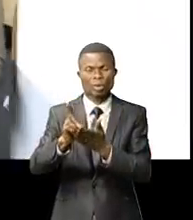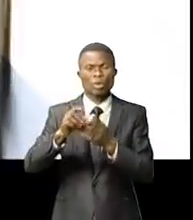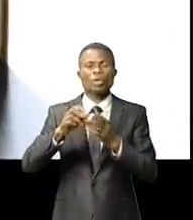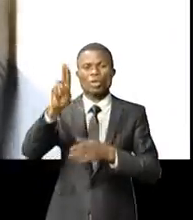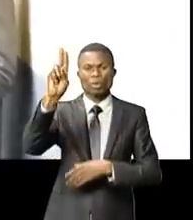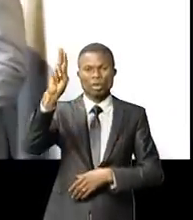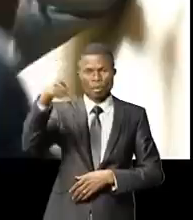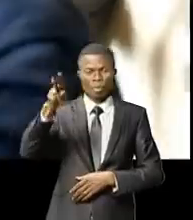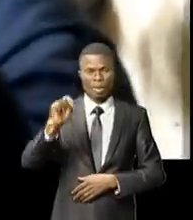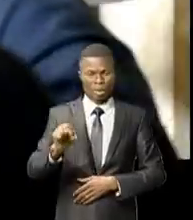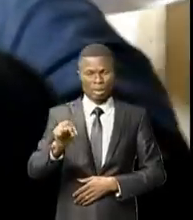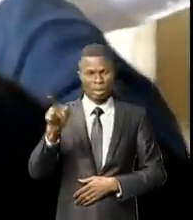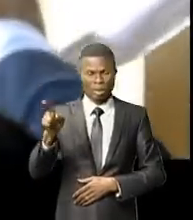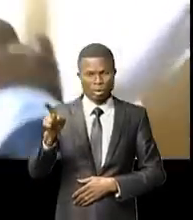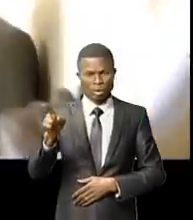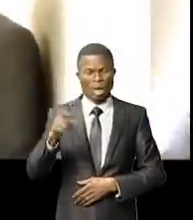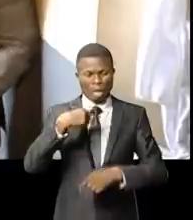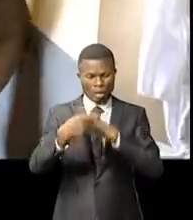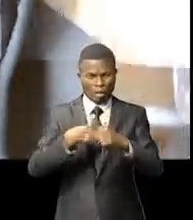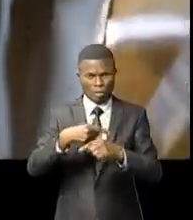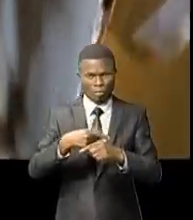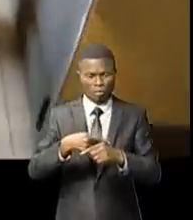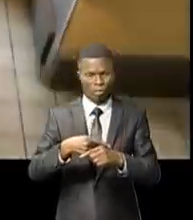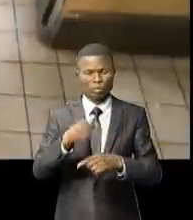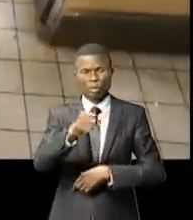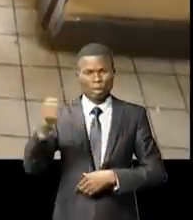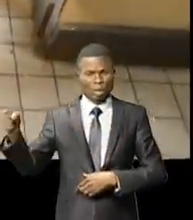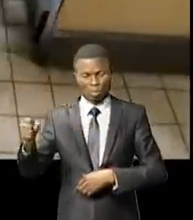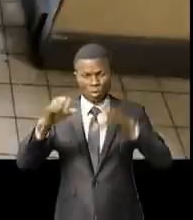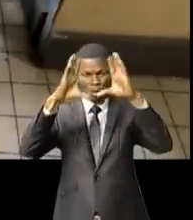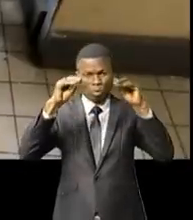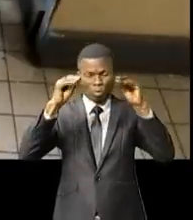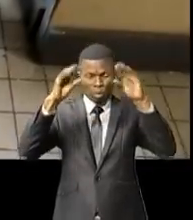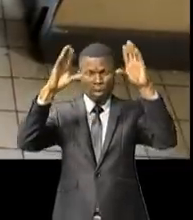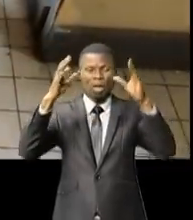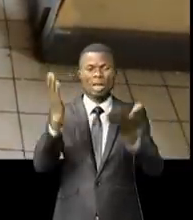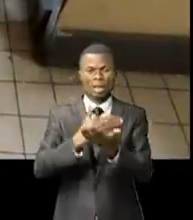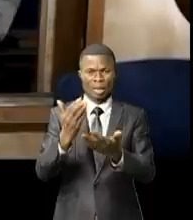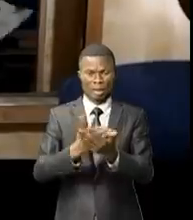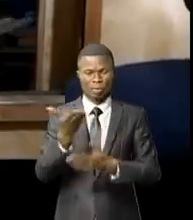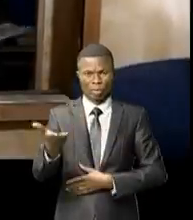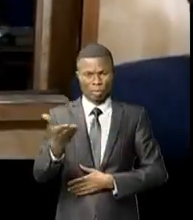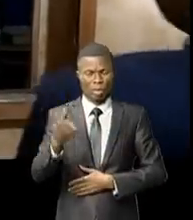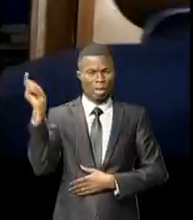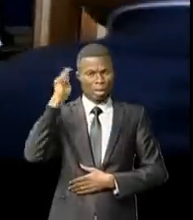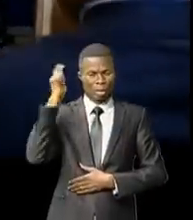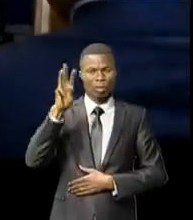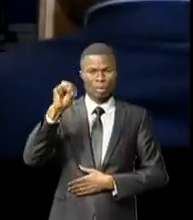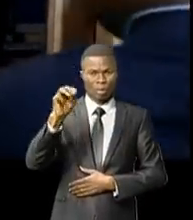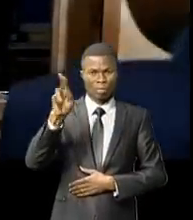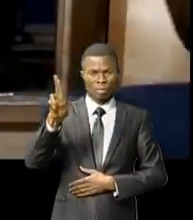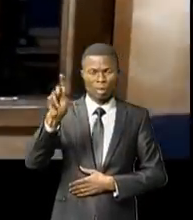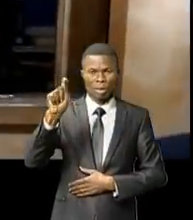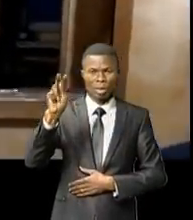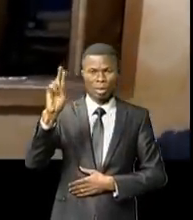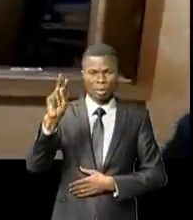pédagogique nationale UPN qui a ouvert les portes de sa bibliothèque aux chercheurs des sciences juridiques. Le professeur Martin